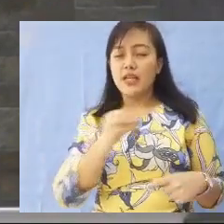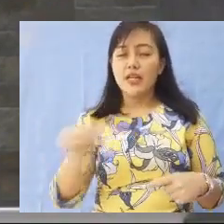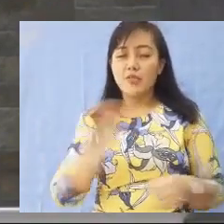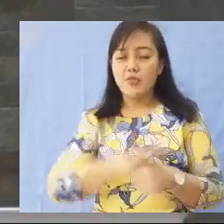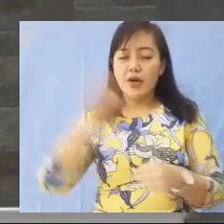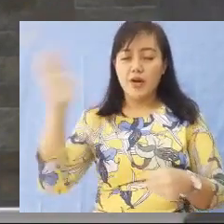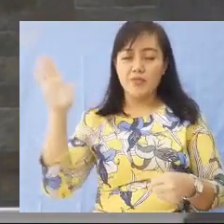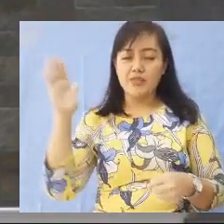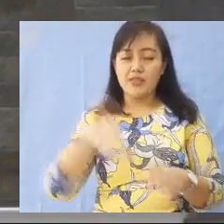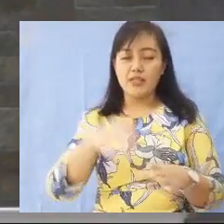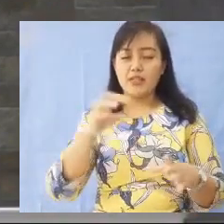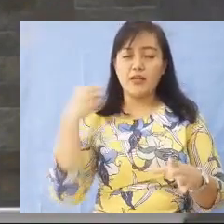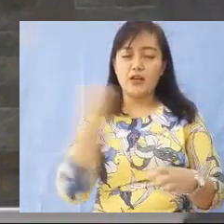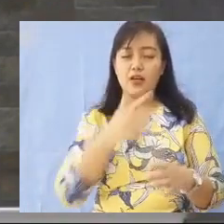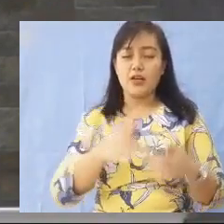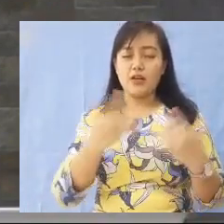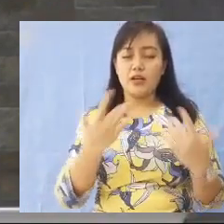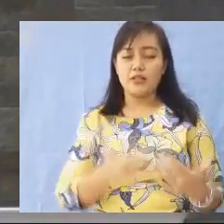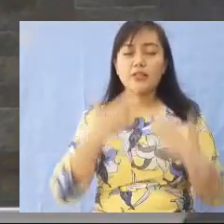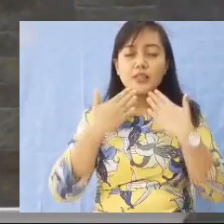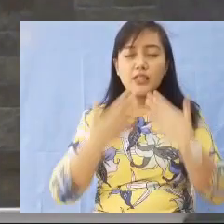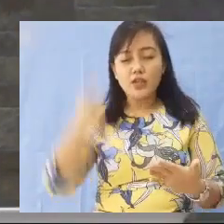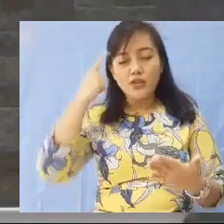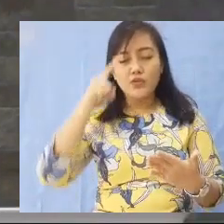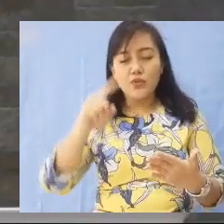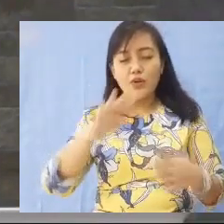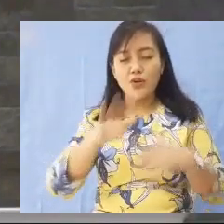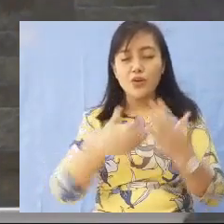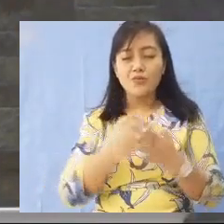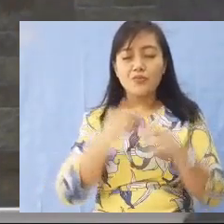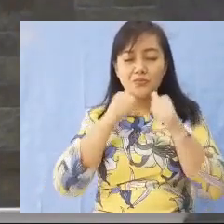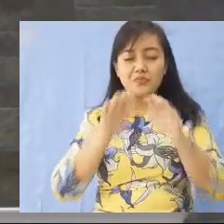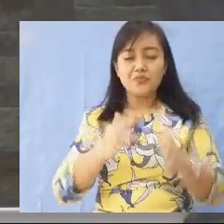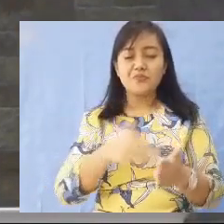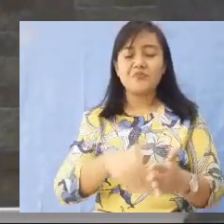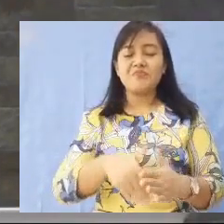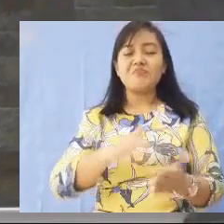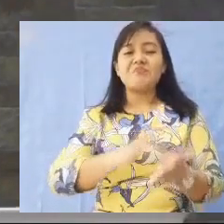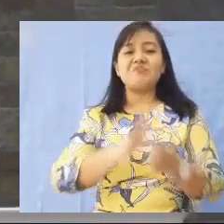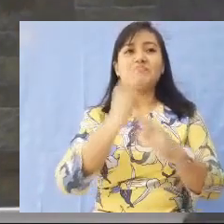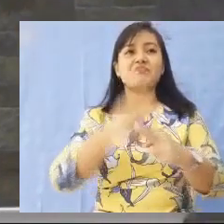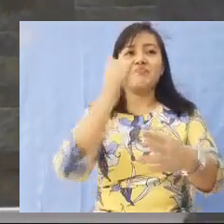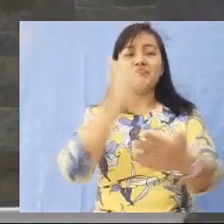lahat ng inyo pong pagpapala sa amin. Ito pong aking samot dalangin sa pangalan ni Jesus. Amen.